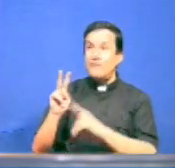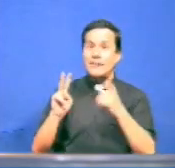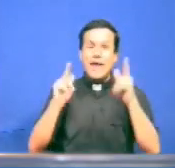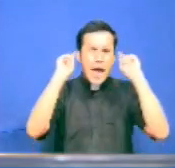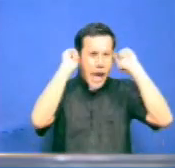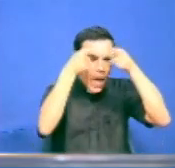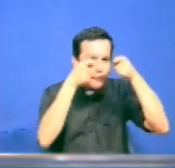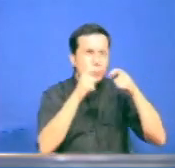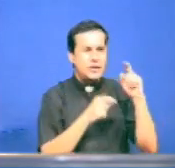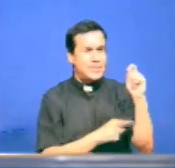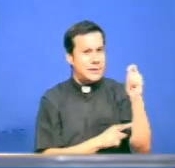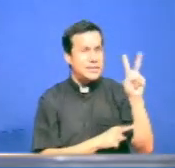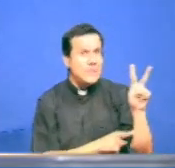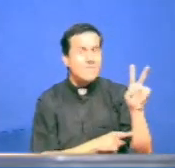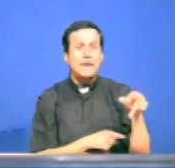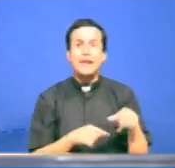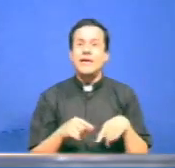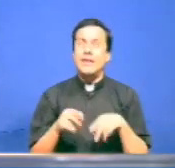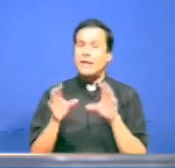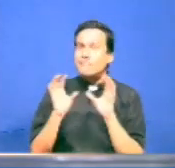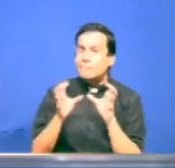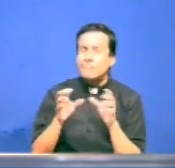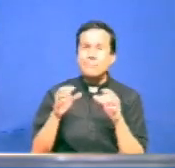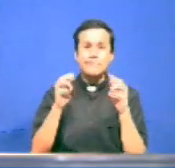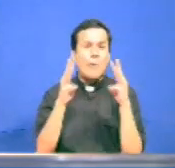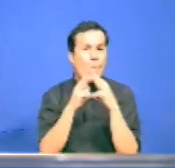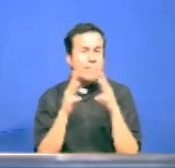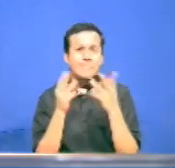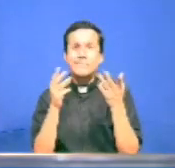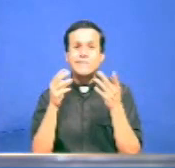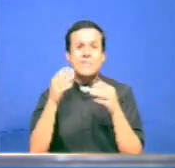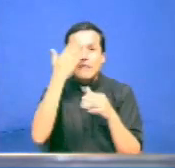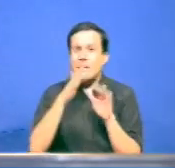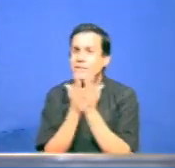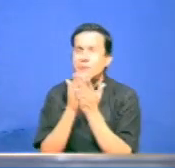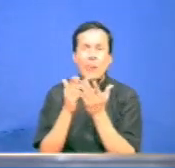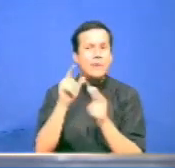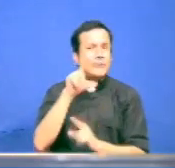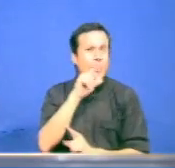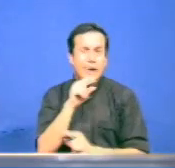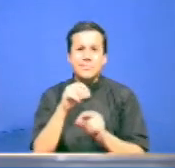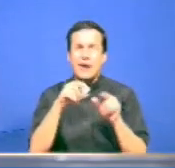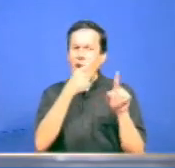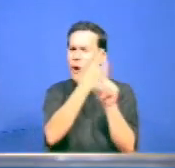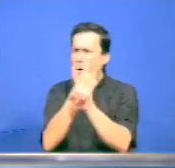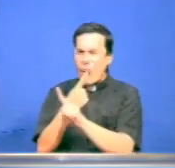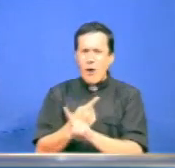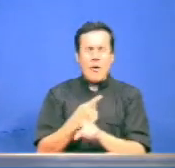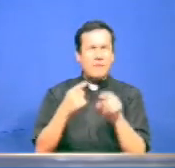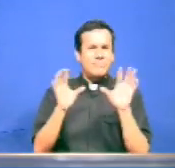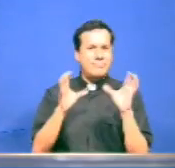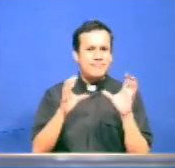TV, Twitter, Facebook na wengineo. Na wote ambao wameweza kusaidia kazi hii